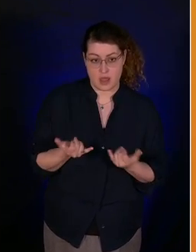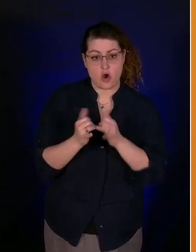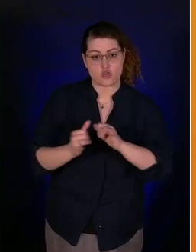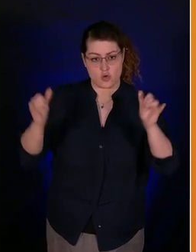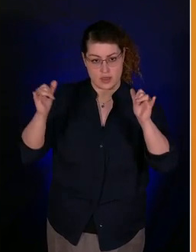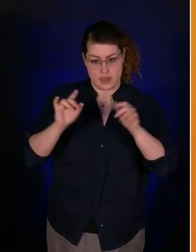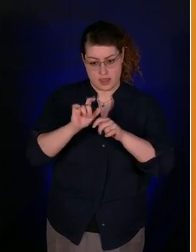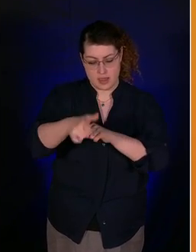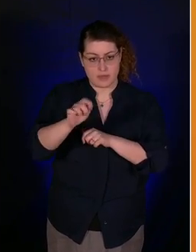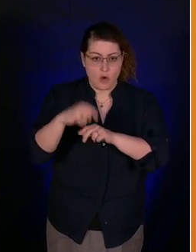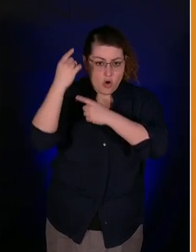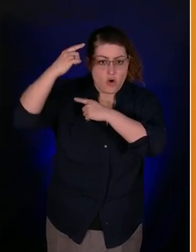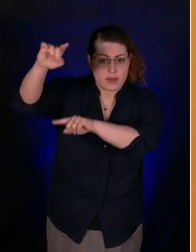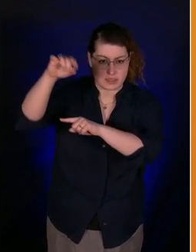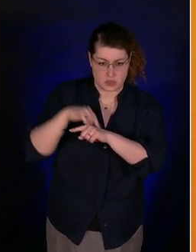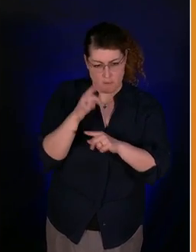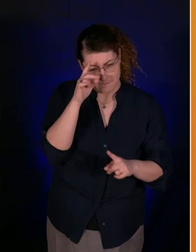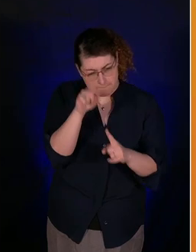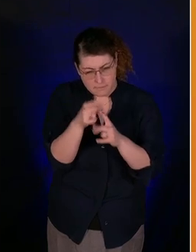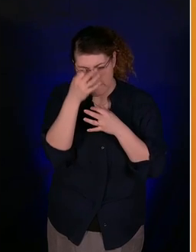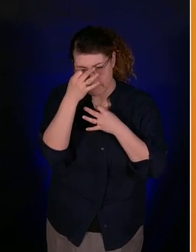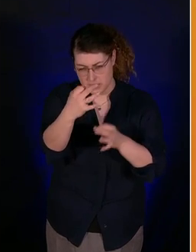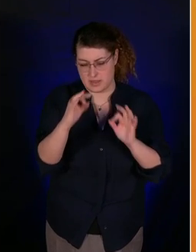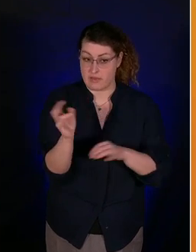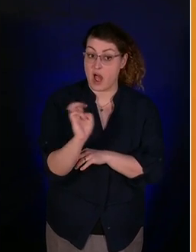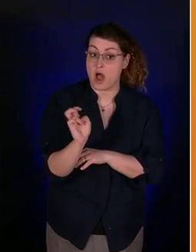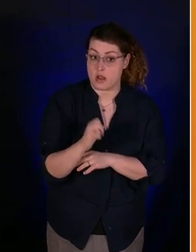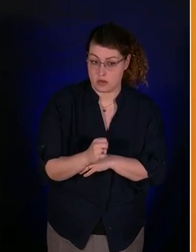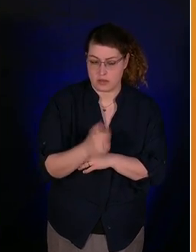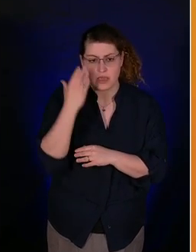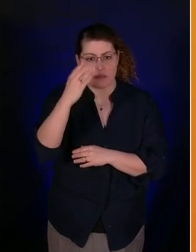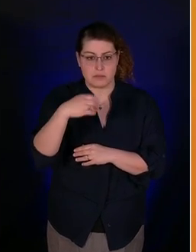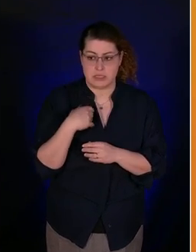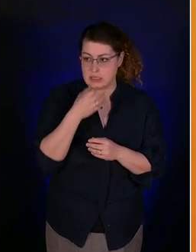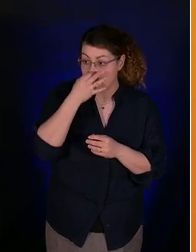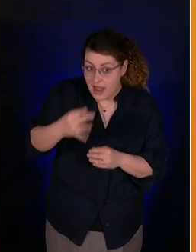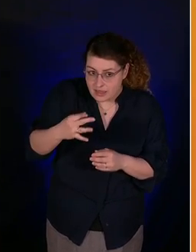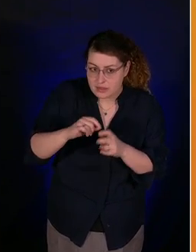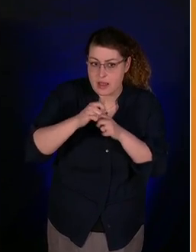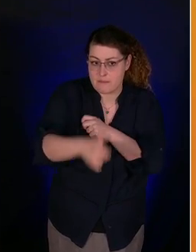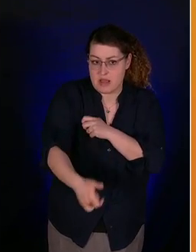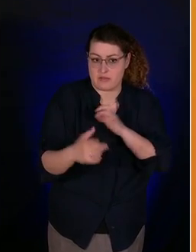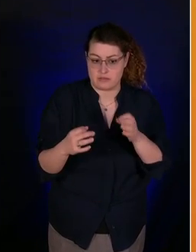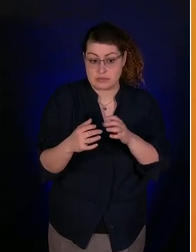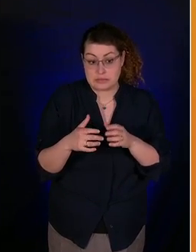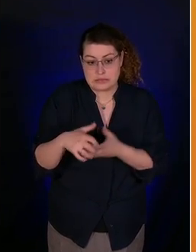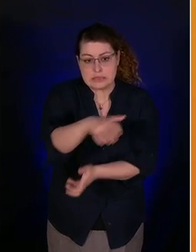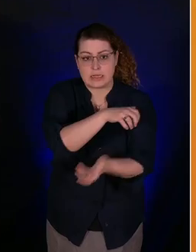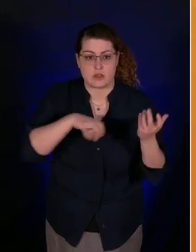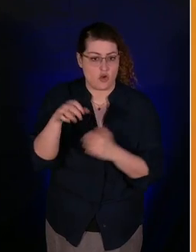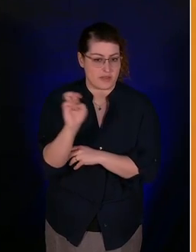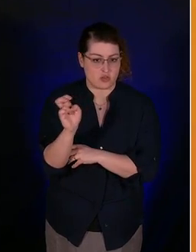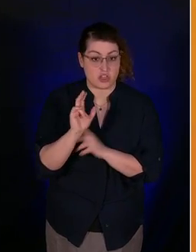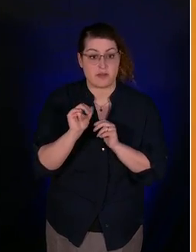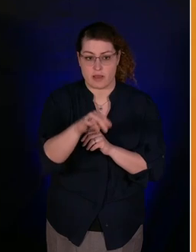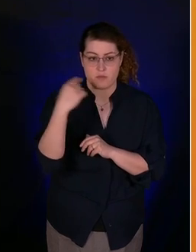des revendications et à des orientations précises sur les enjeux écologiques. Si nous loupons le coche, nous contribuerons à la tragédie écologique qui nous attend tous, ou